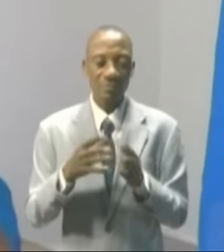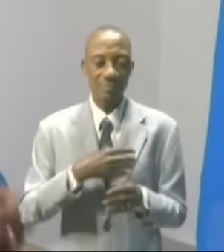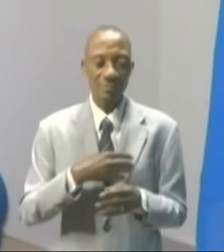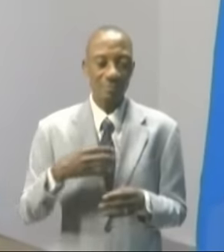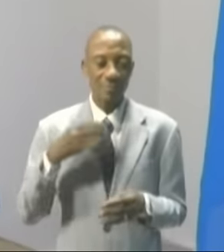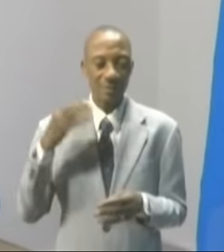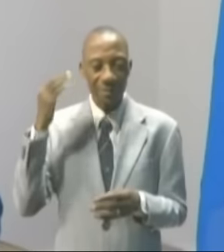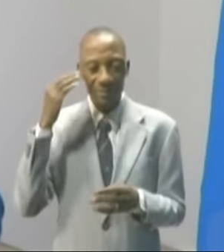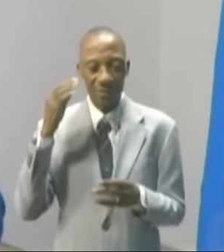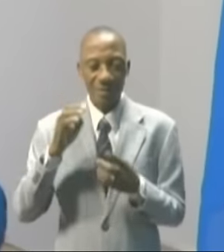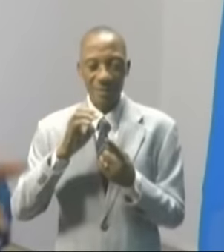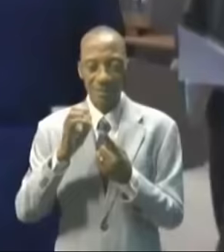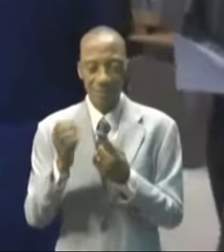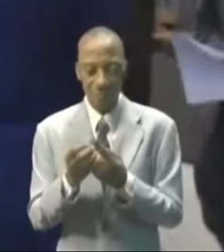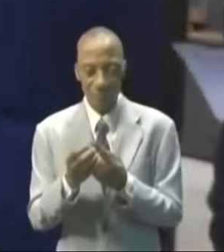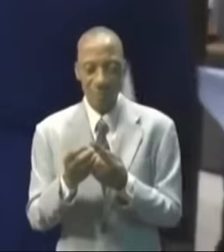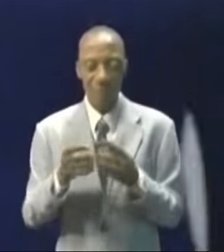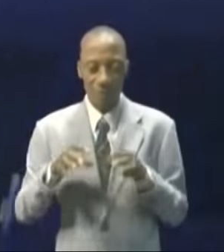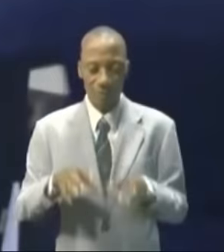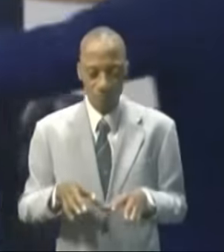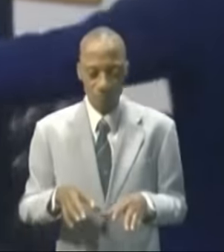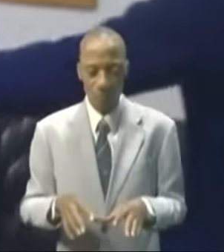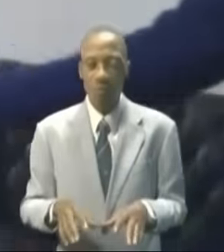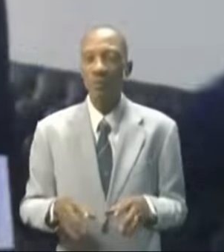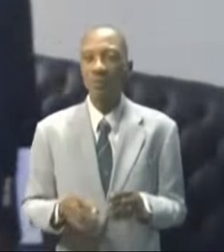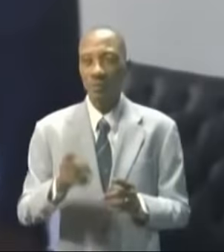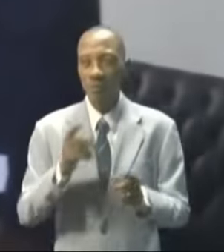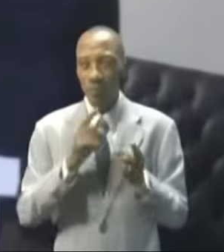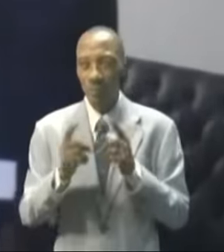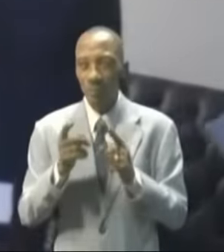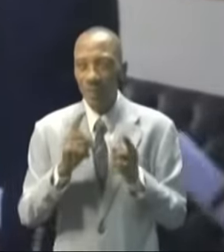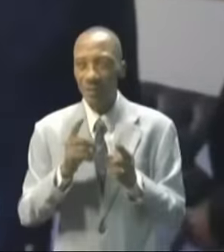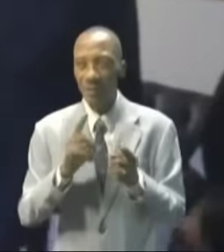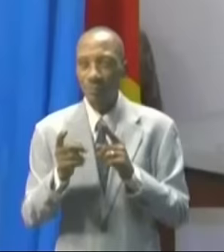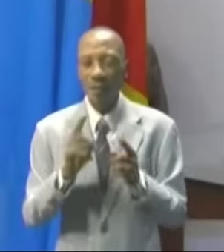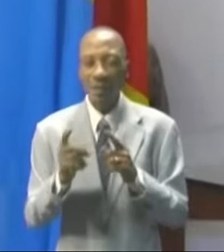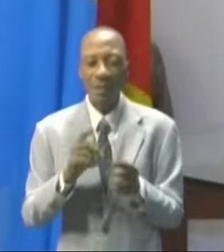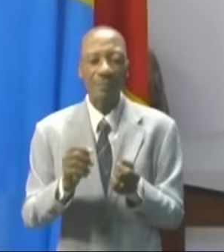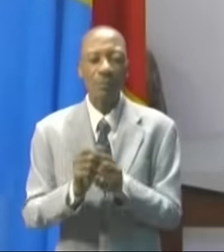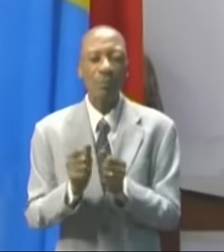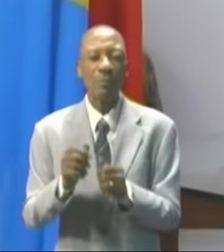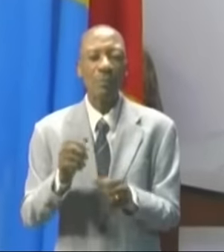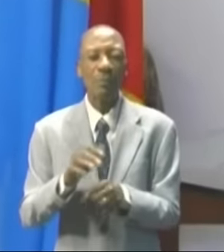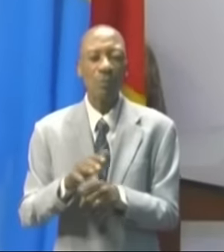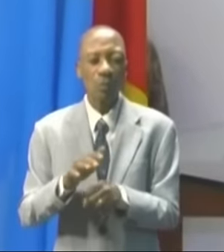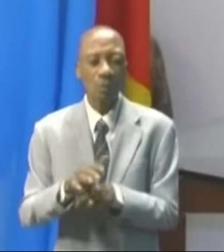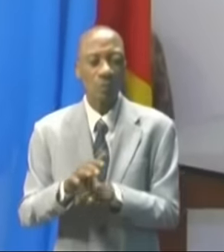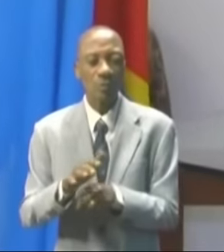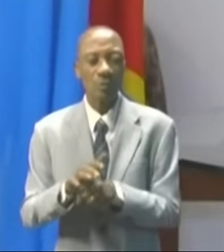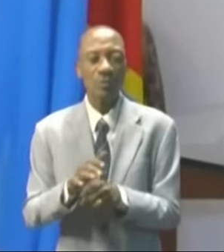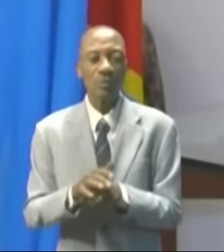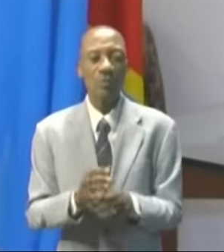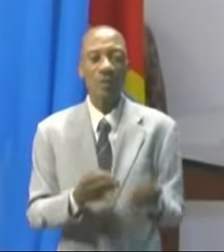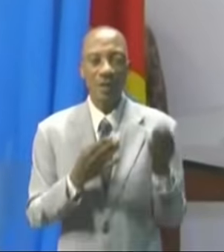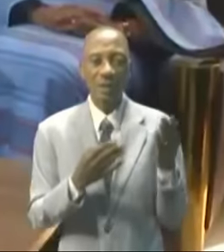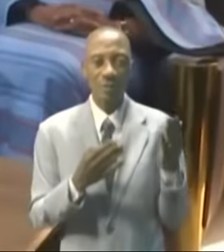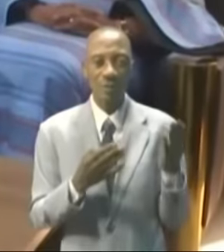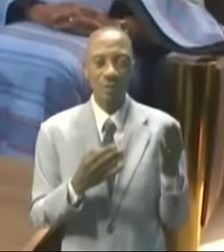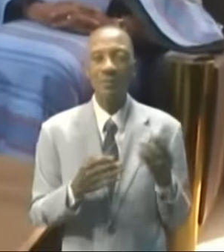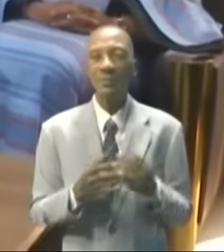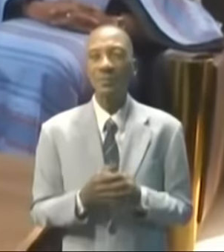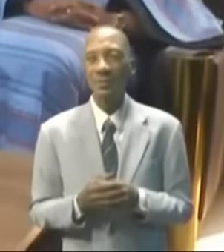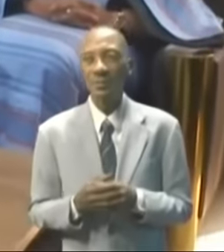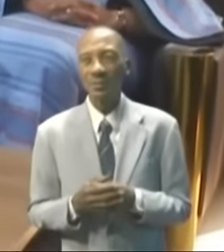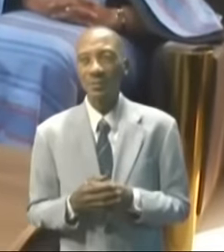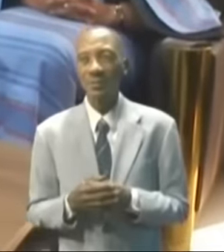Développement Durable de la République du Congo, Eve Bazaïba Massoudi a reçu le directeur général de International